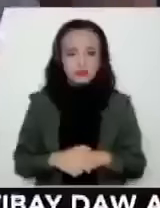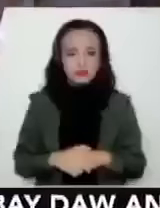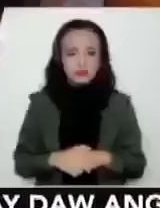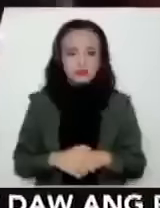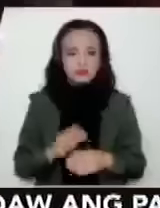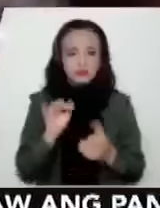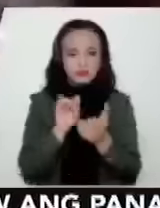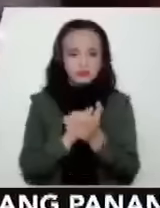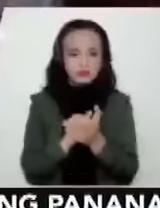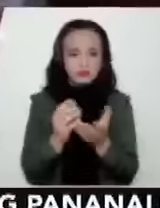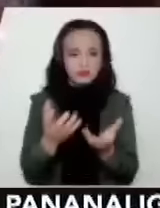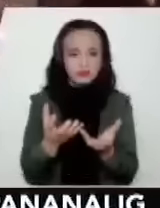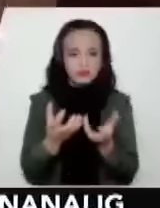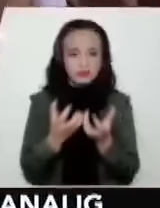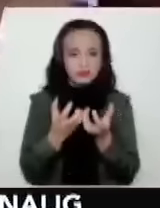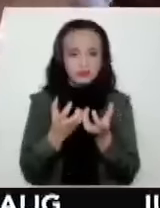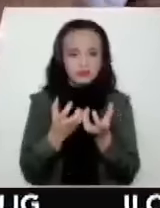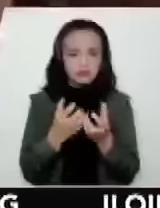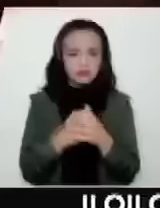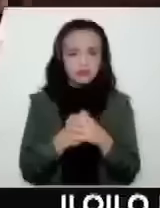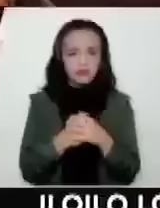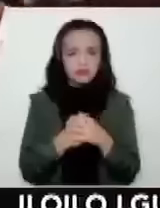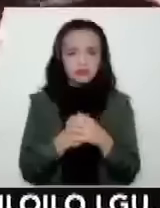sa posisyon ng itim na Nazareno.